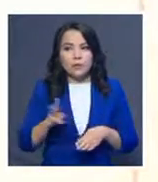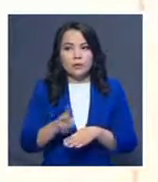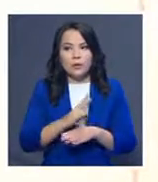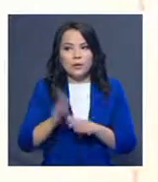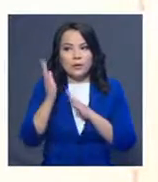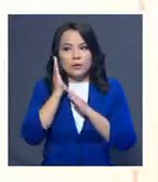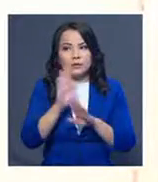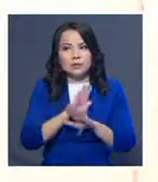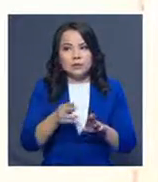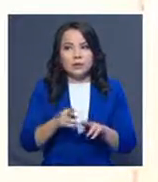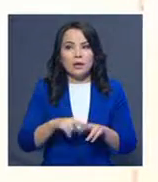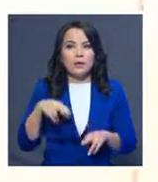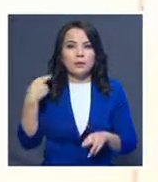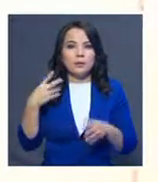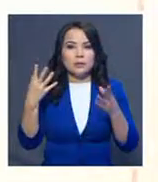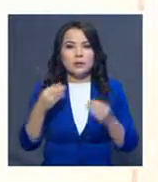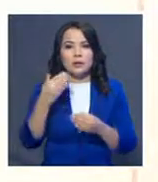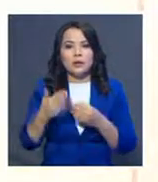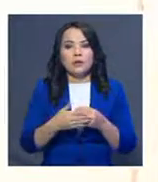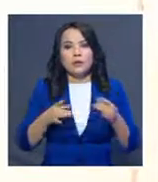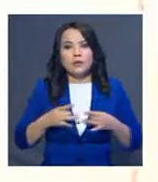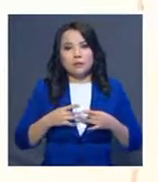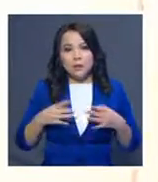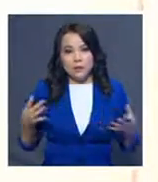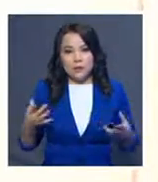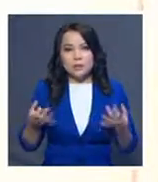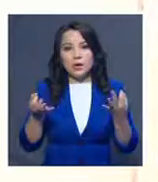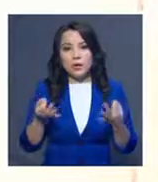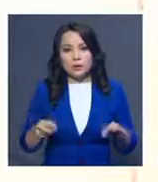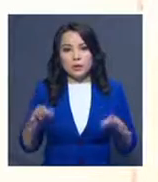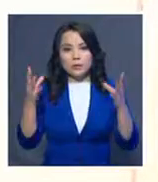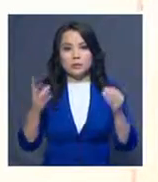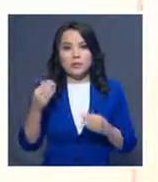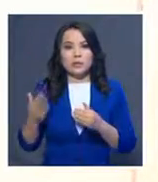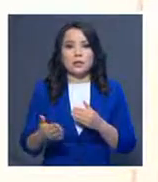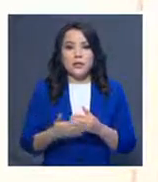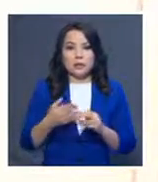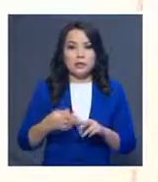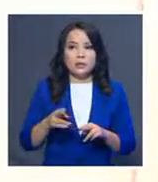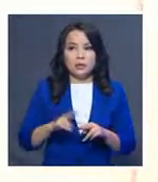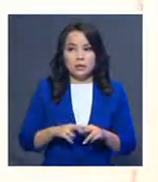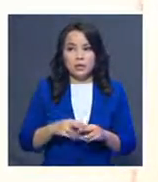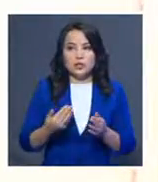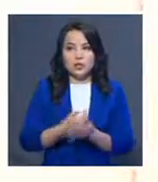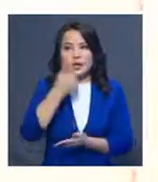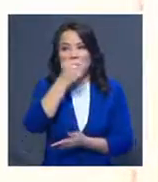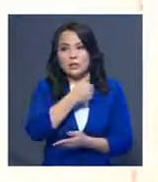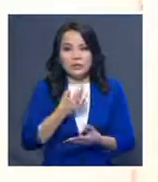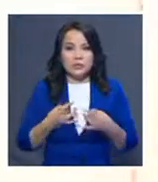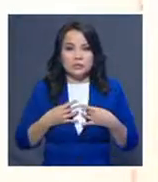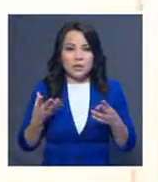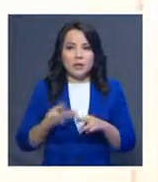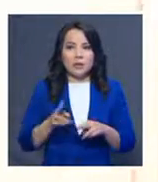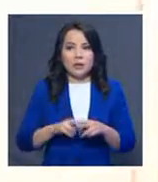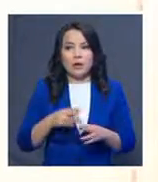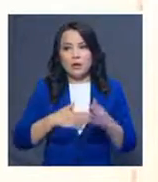жоқпыз. На президент күні мейрамы қарсаңында, тәуелсіздік күні мейрамы қарсаңында, одан қалса жаңа жыл мейрамы қарсаңында,